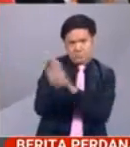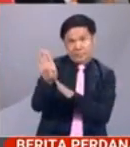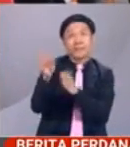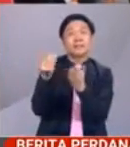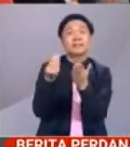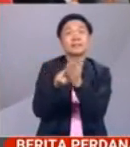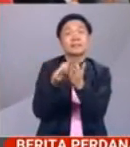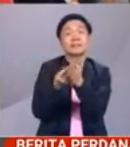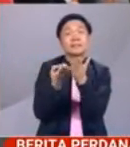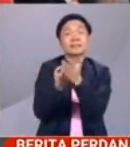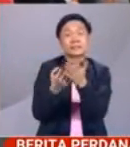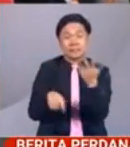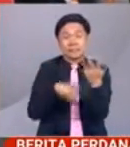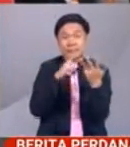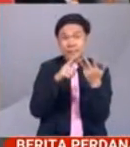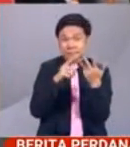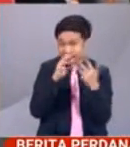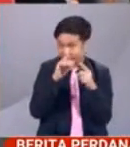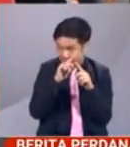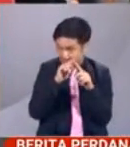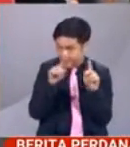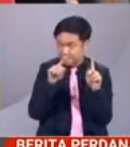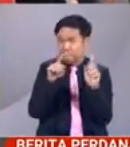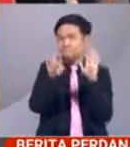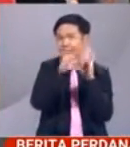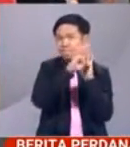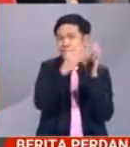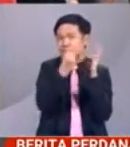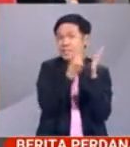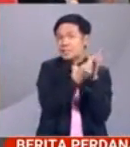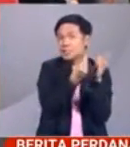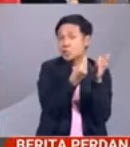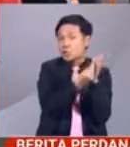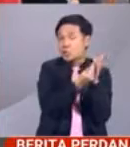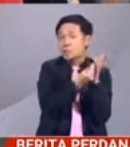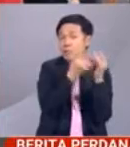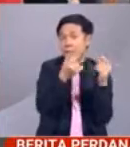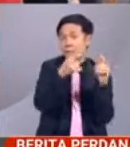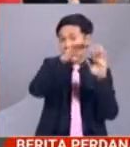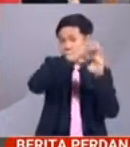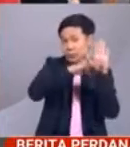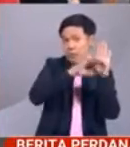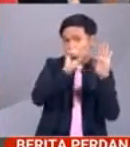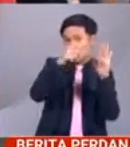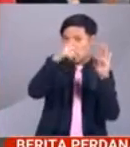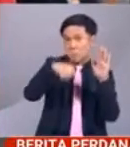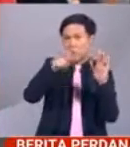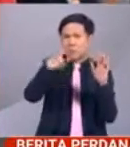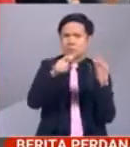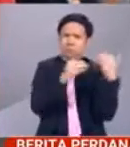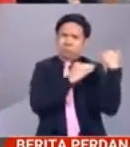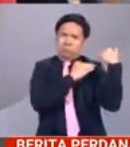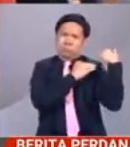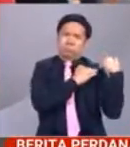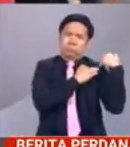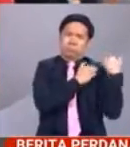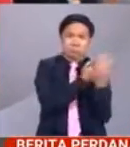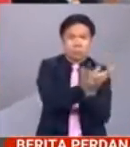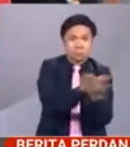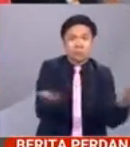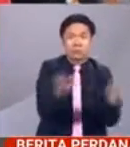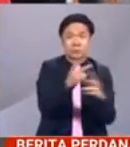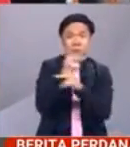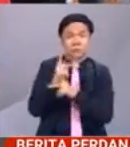pematuhan SOP yang ditetapkan oleh kerajaan perlu dipatuhi demi keselamatan bersama. Ingat, anda kini bertanggungjawab sepenuhnya menjaga kesihatan diri